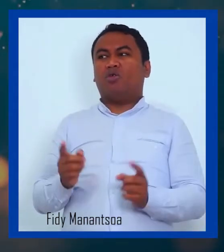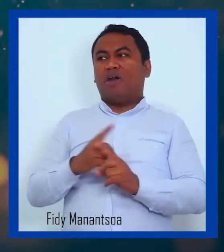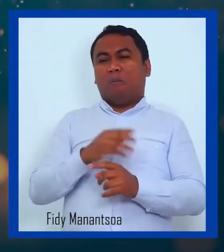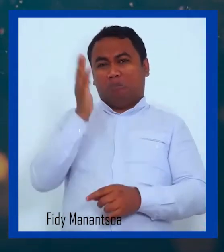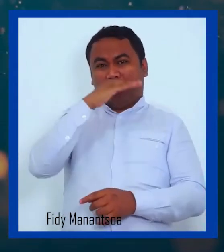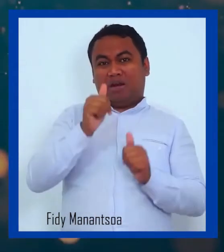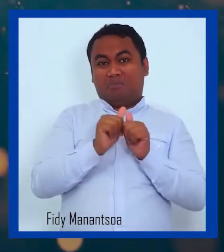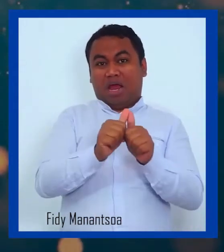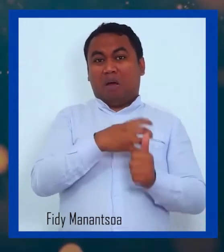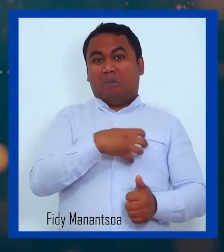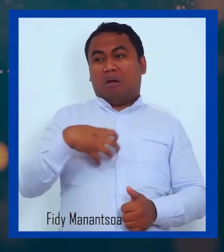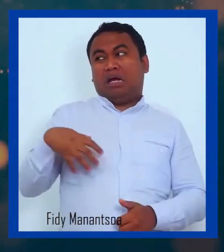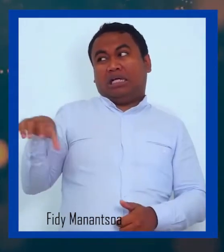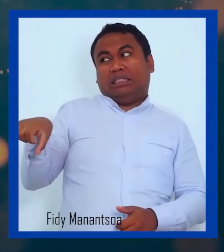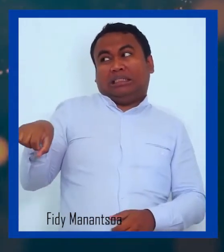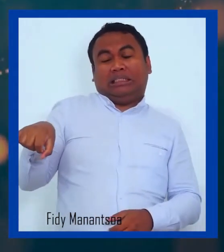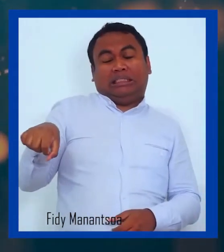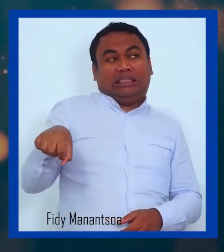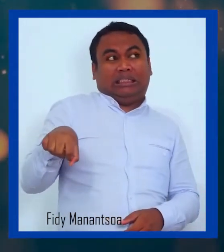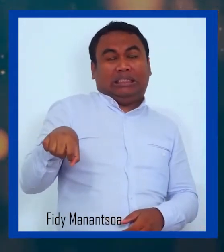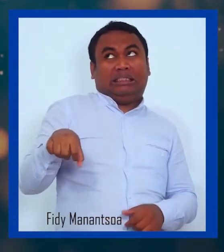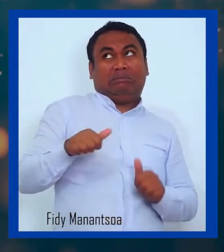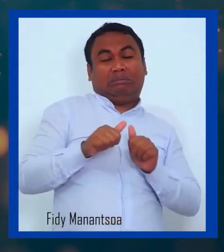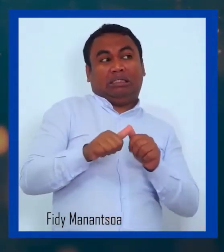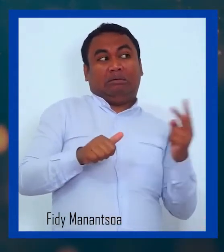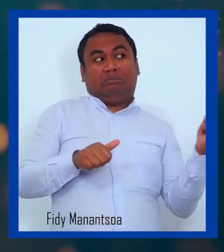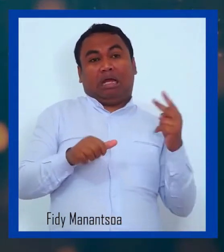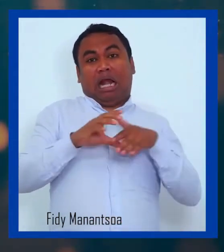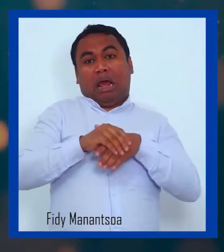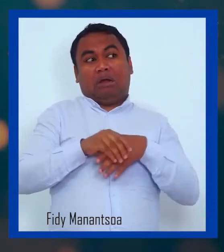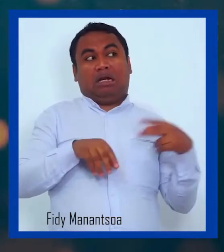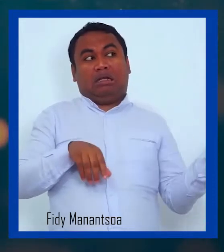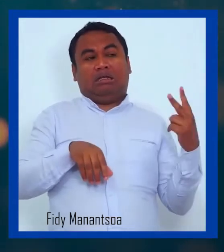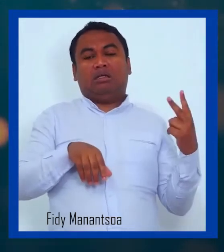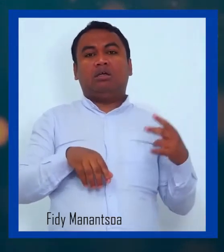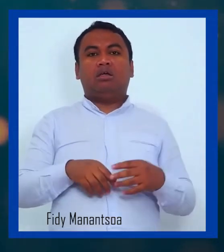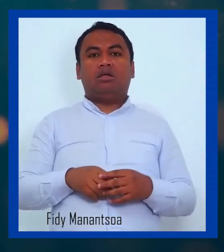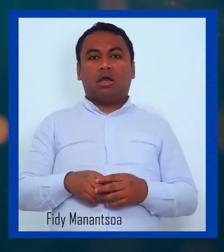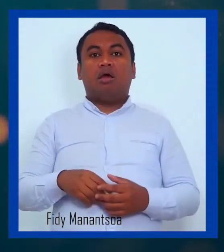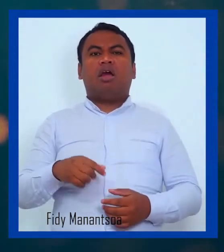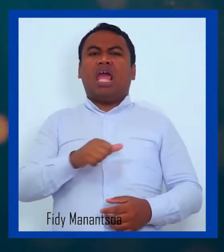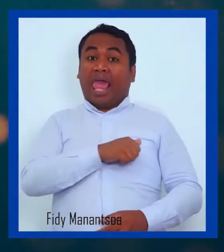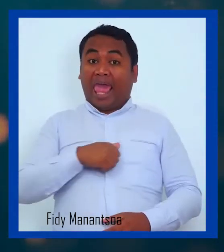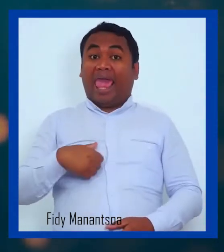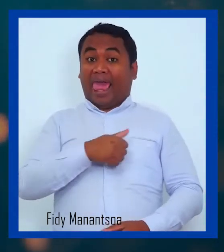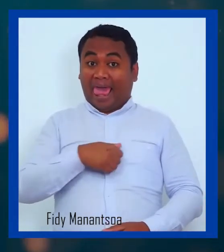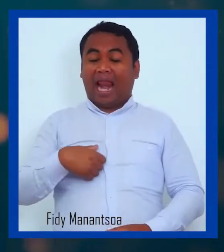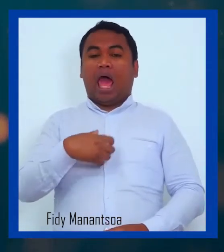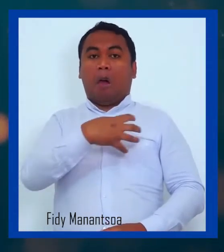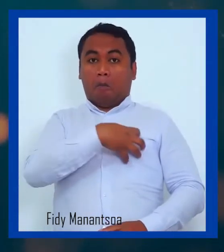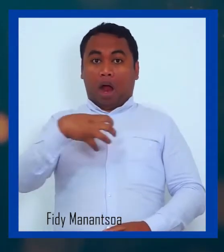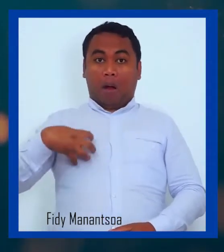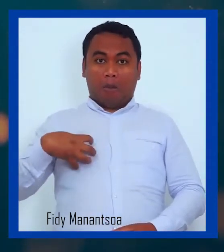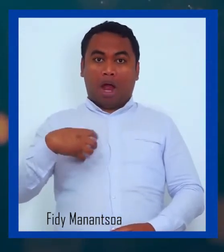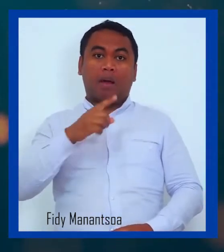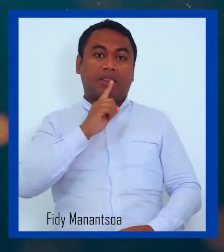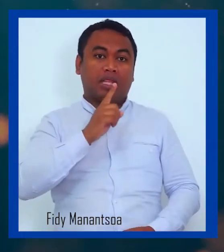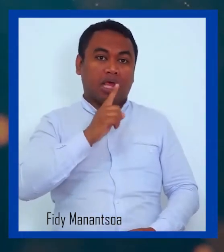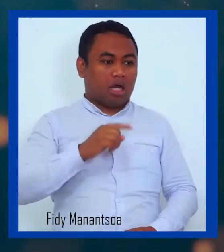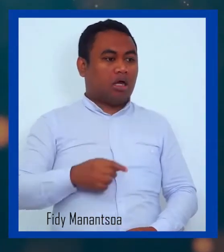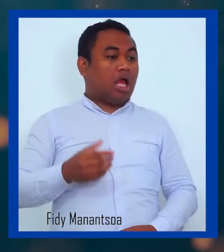mpiara-mianatra aminy sy ohatran'izany. Dia taty aoriana nefany nampahafantarin'ilay mamany azy fa nisy aitrano tao amin'izareo